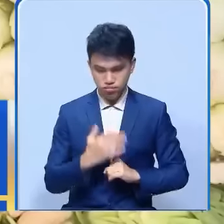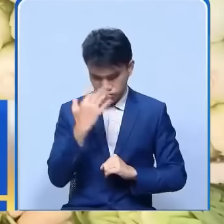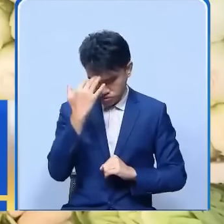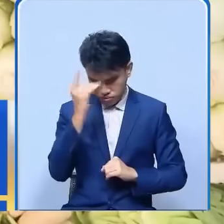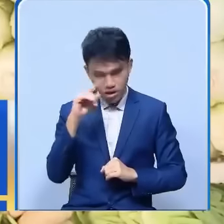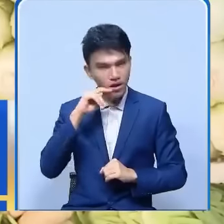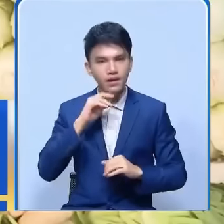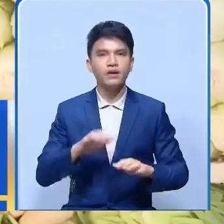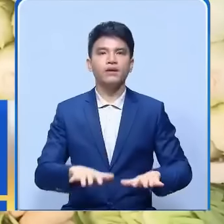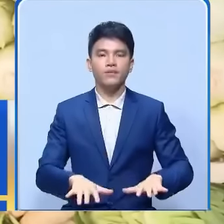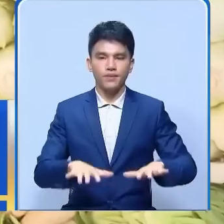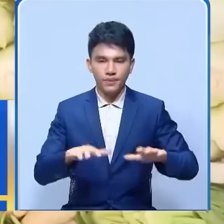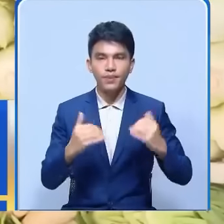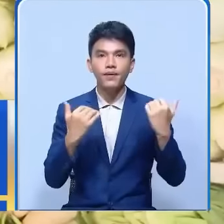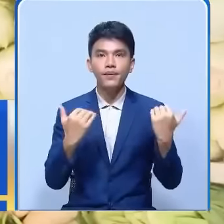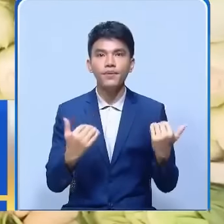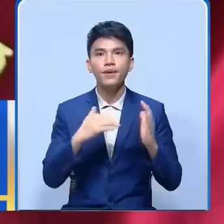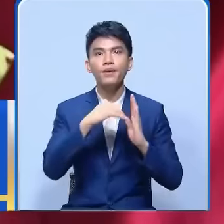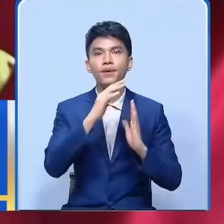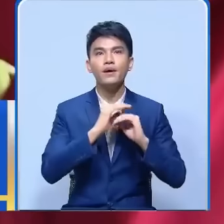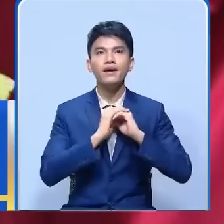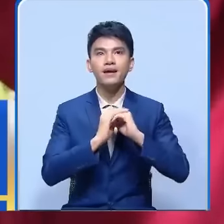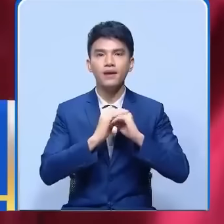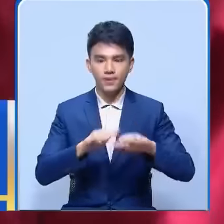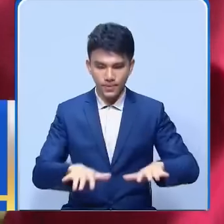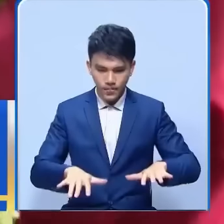จากน้ำท่วมที่เกิดขึ้นในภาคเหนือและประเทศจีนด้วยนะคะ